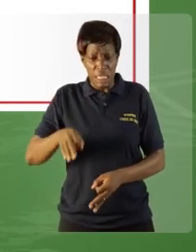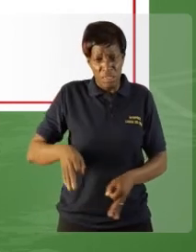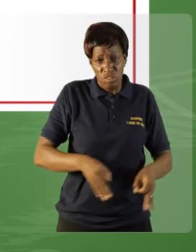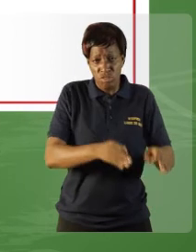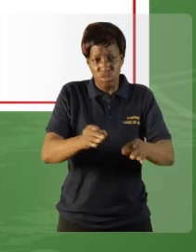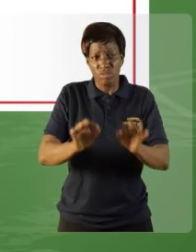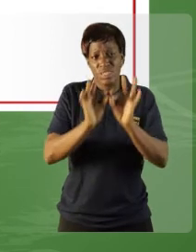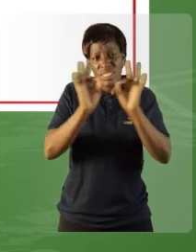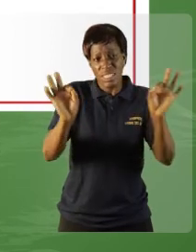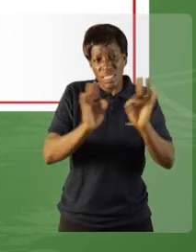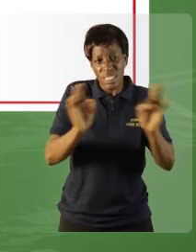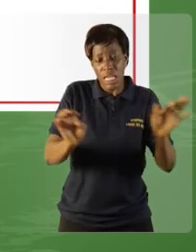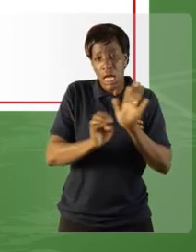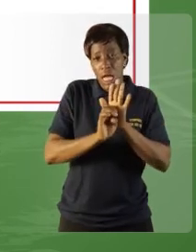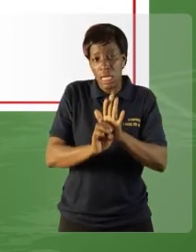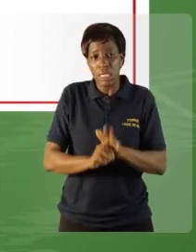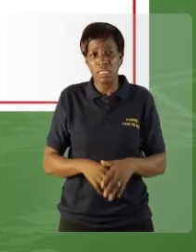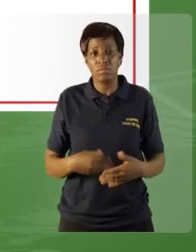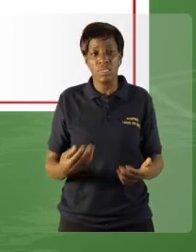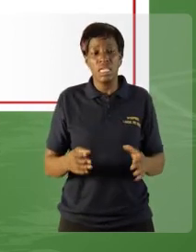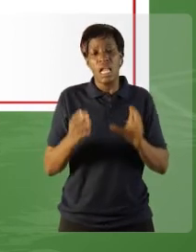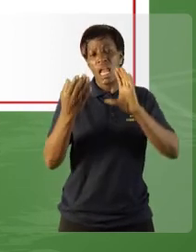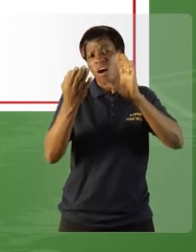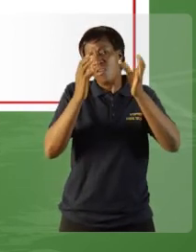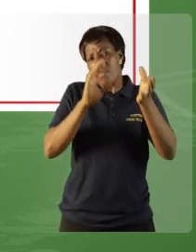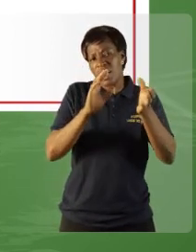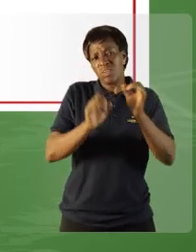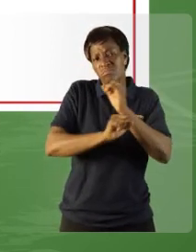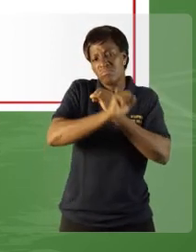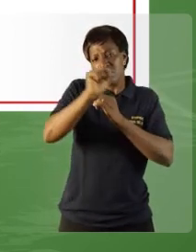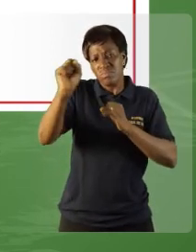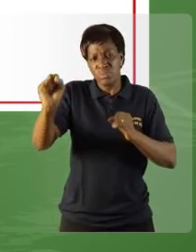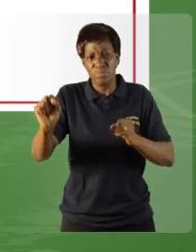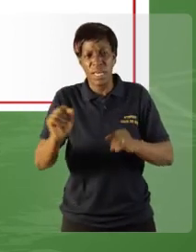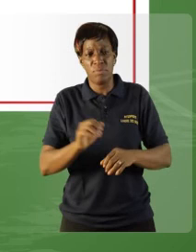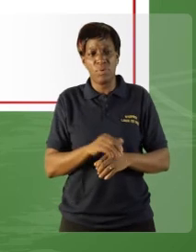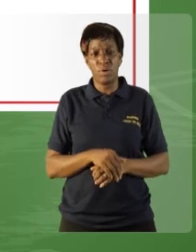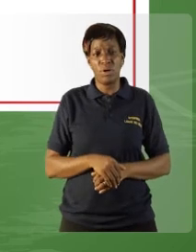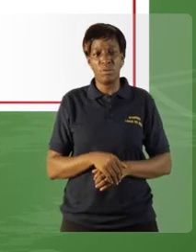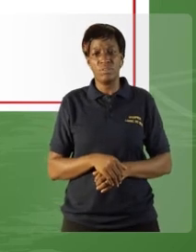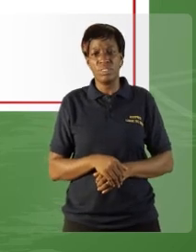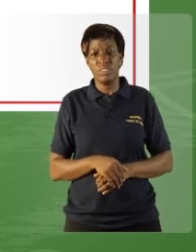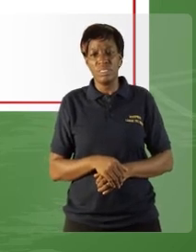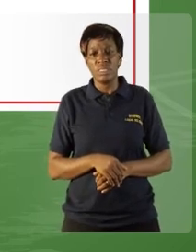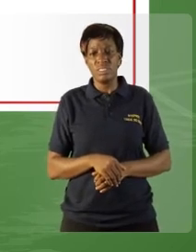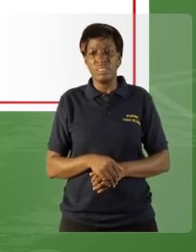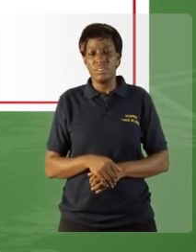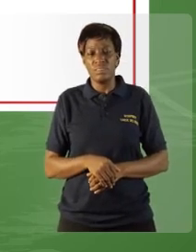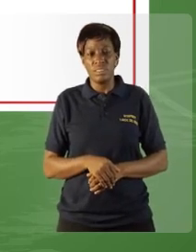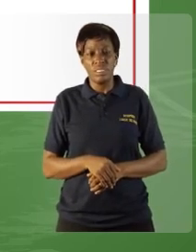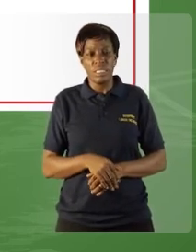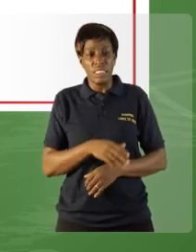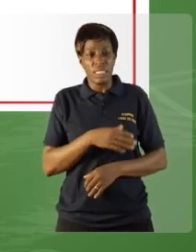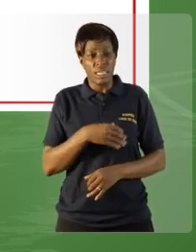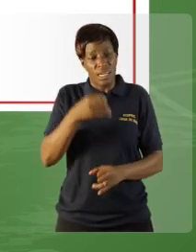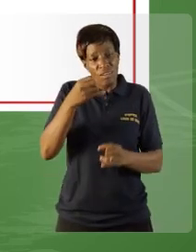On citera la métaphore, la comparaison, l'hyperbole, ainsi de suite. Enfin,